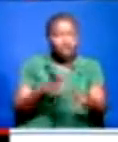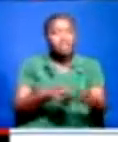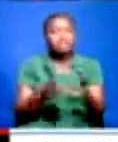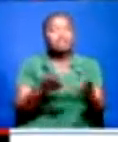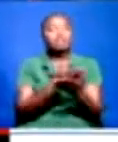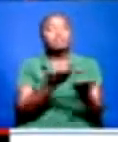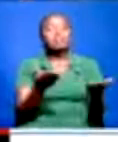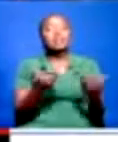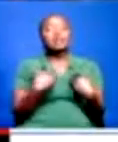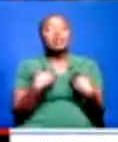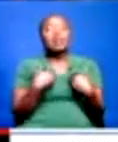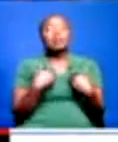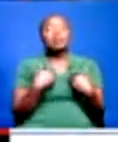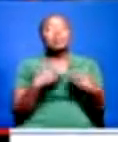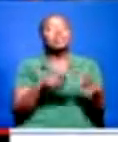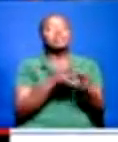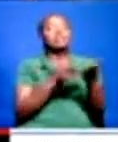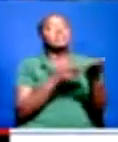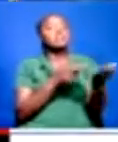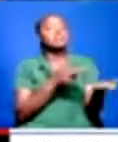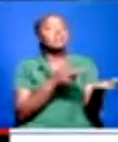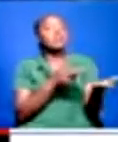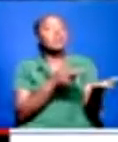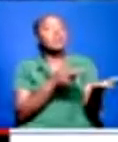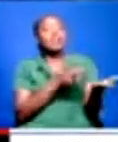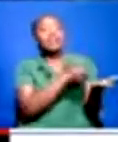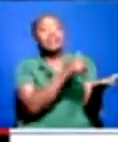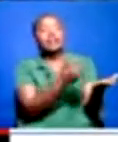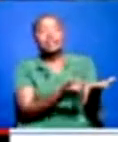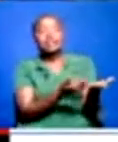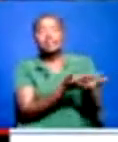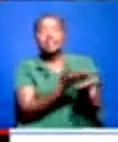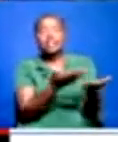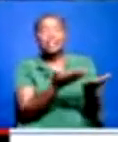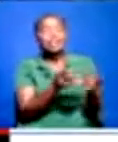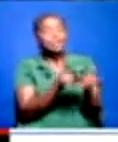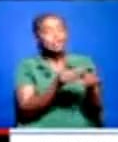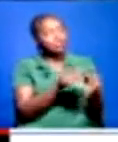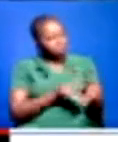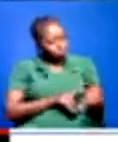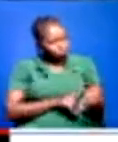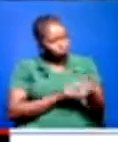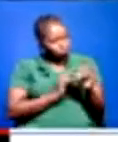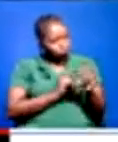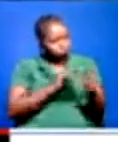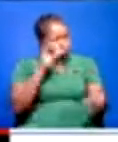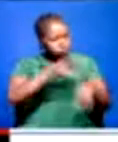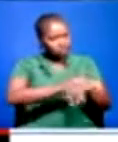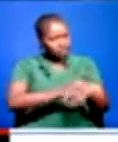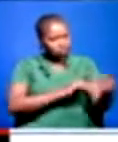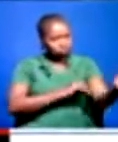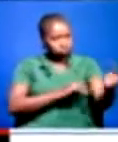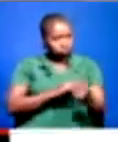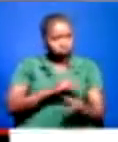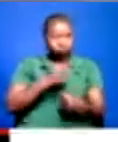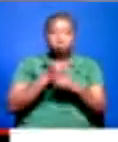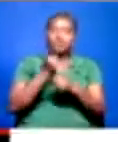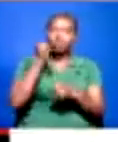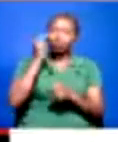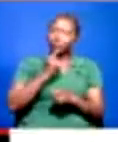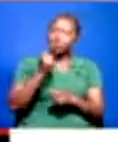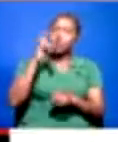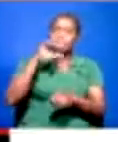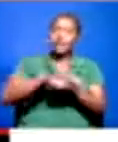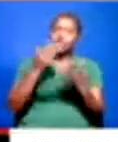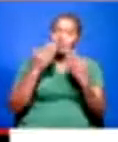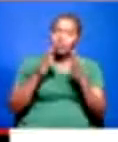na hii mto kama kina wa Mugudhuko na zile zingine huko, tutakimbia mpaka huko tuhakikishe tumevaa nini, tumwanasa.